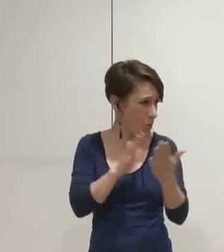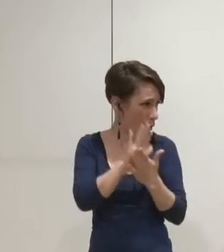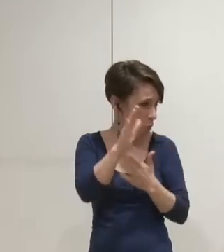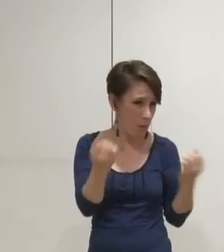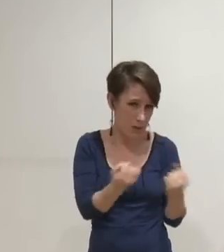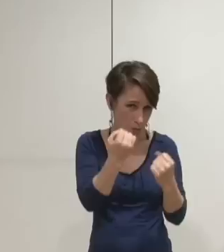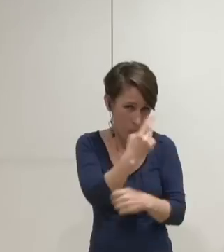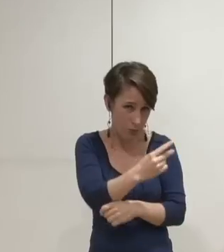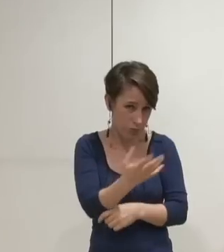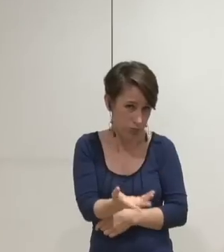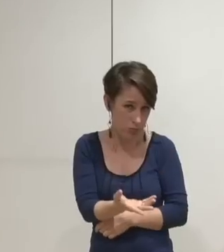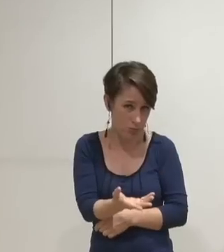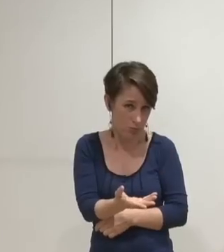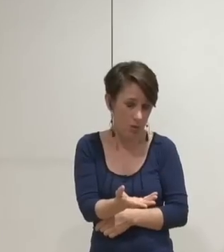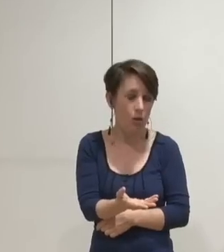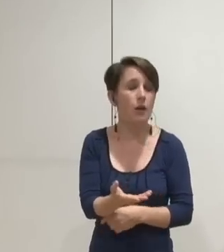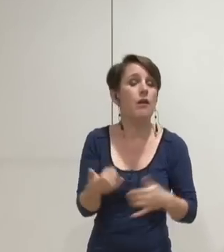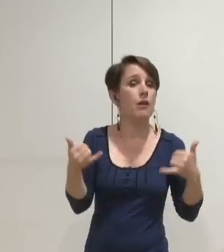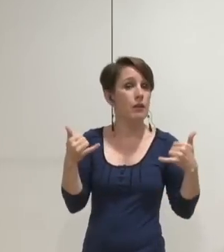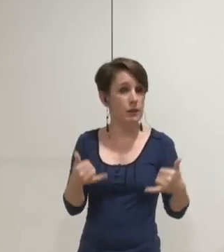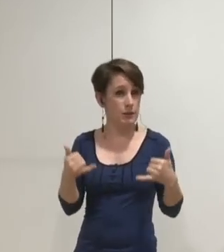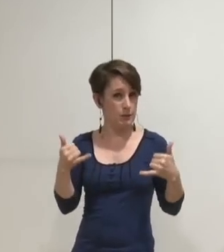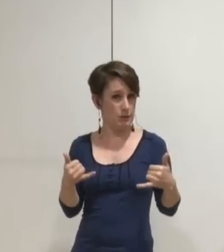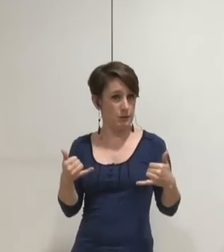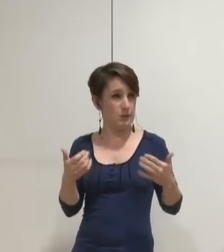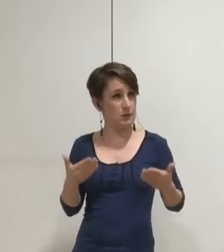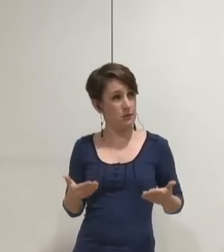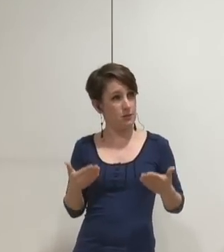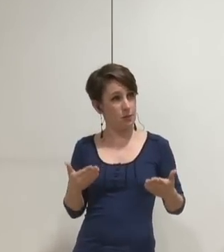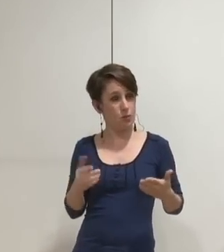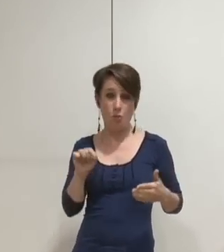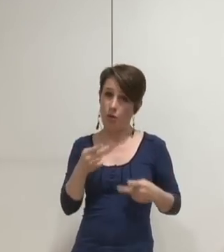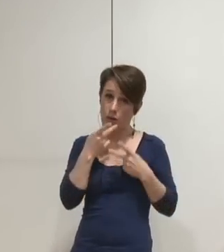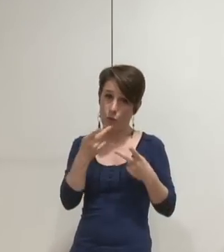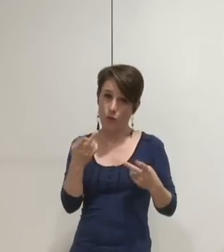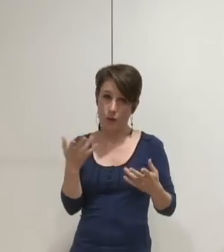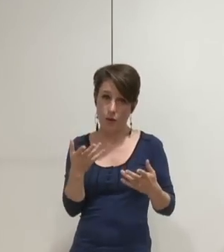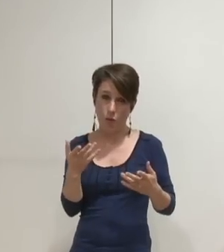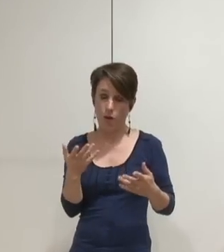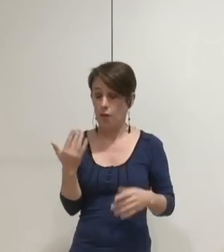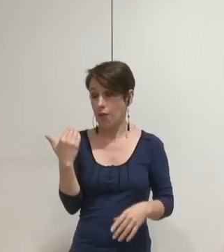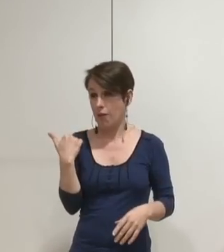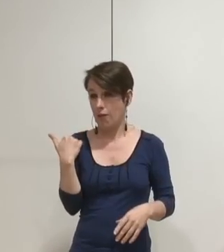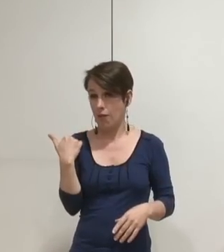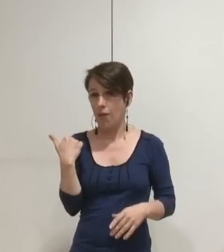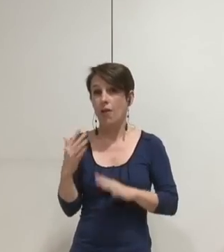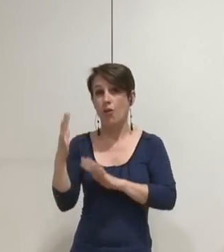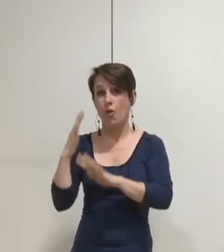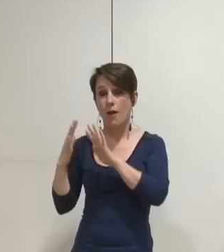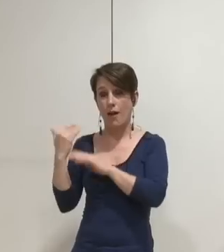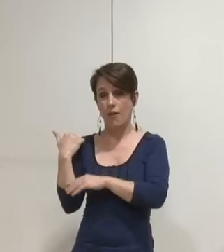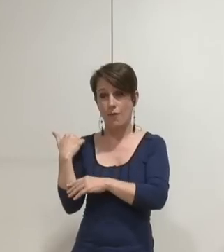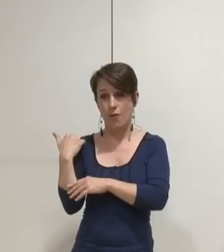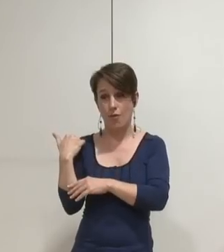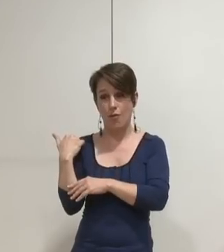campagne il faut dire ici et à ce moment qu'après ces déclarations la déception pointait déjà chez celles et ceux qui avaient pris